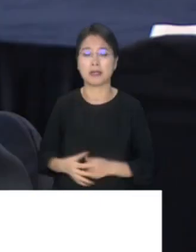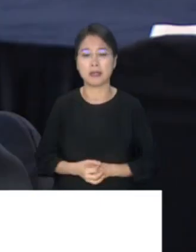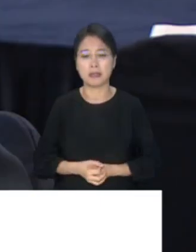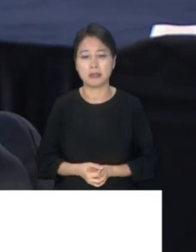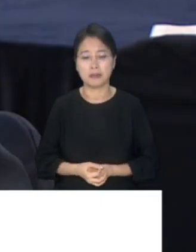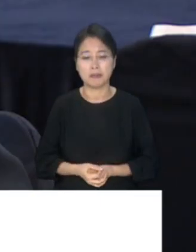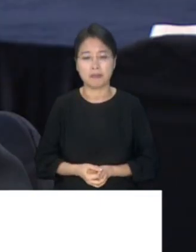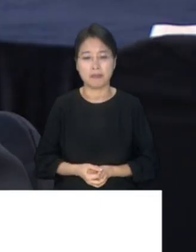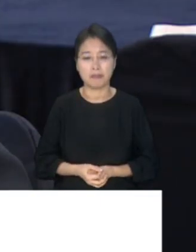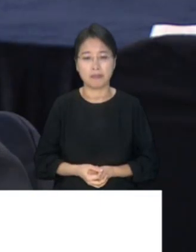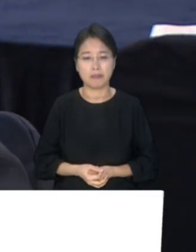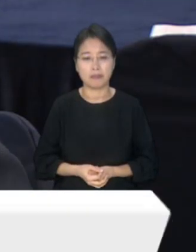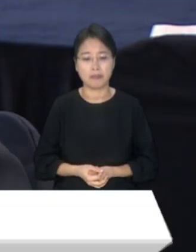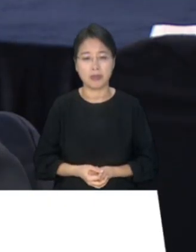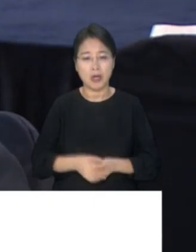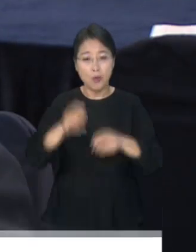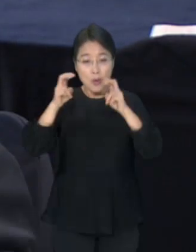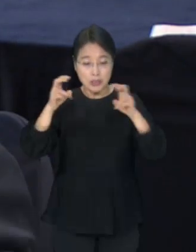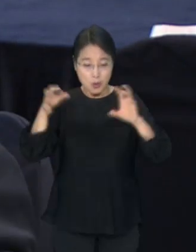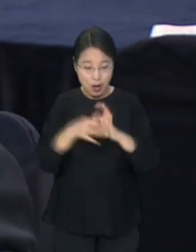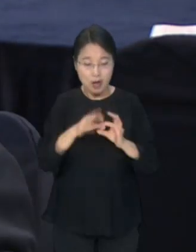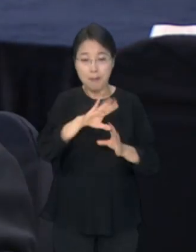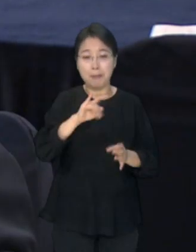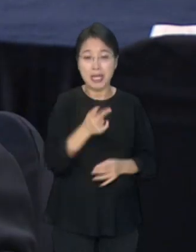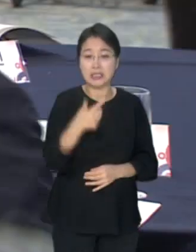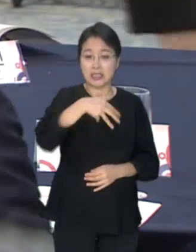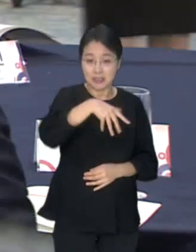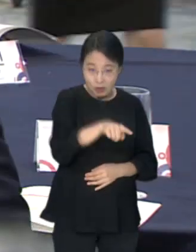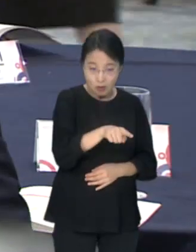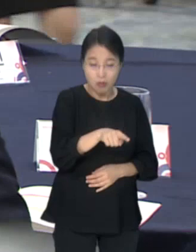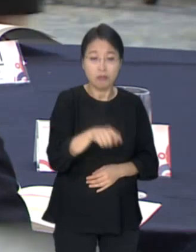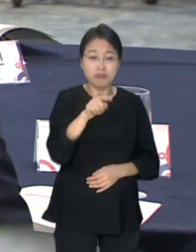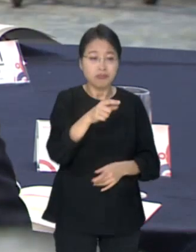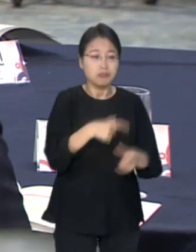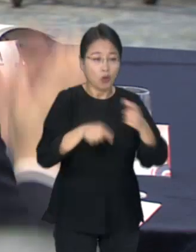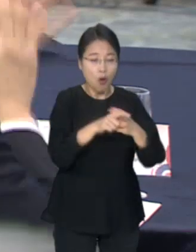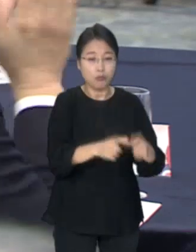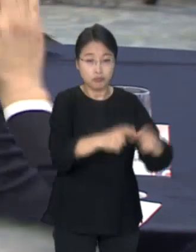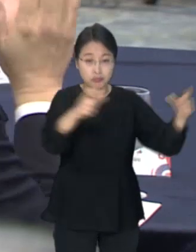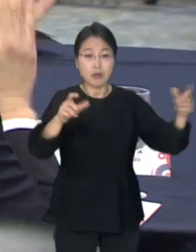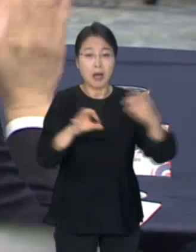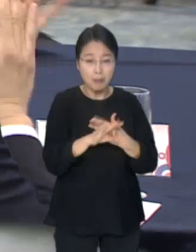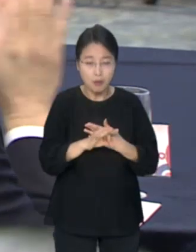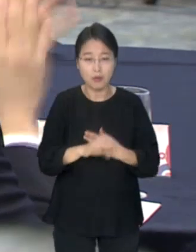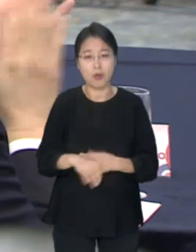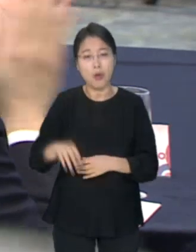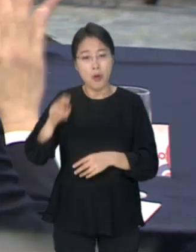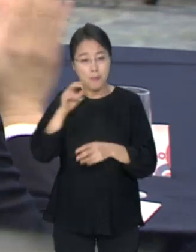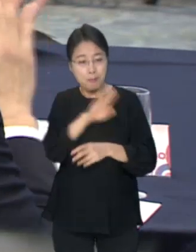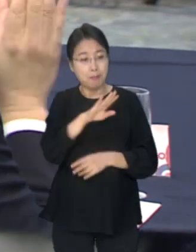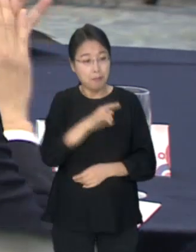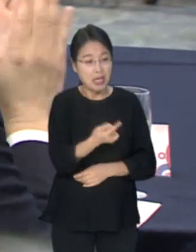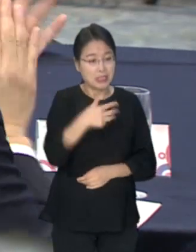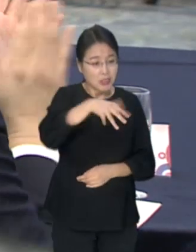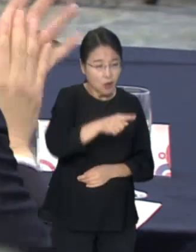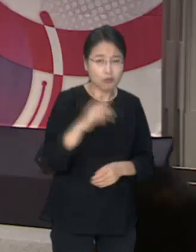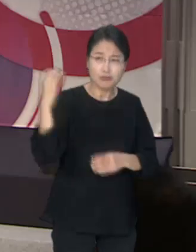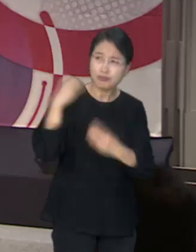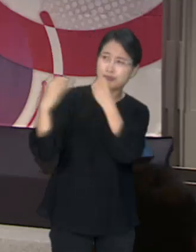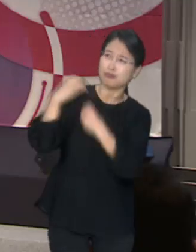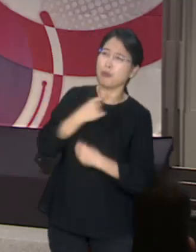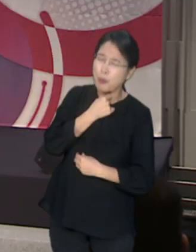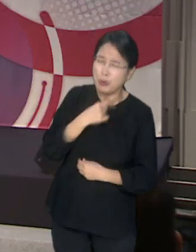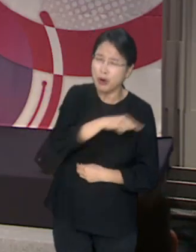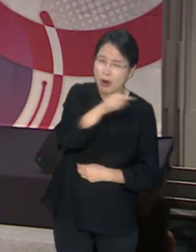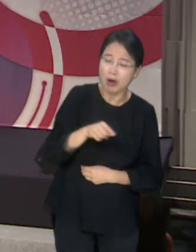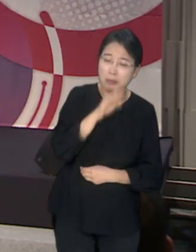있습니다. 기업형 벤처 캐피탈이 활성화되면 투자의 목마른 벤처 기업들의 담비가 될 것으로 기대되지만